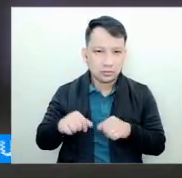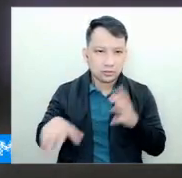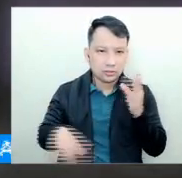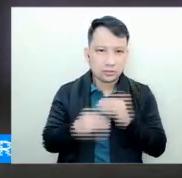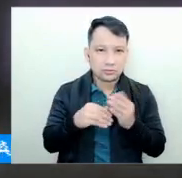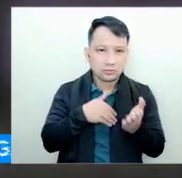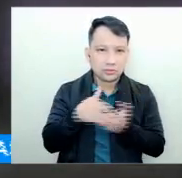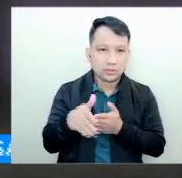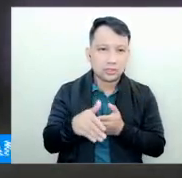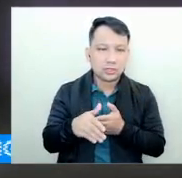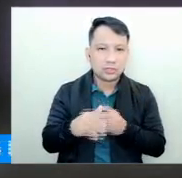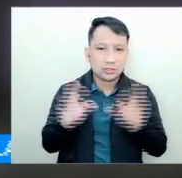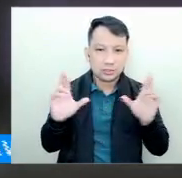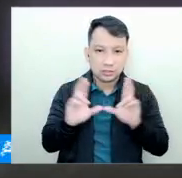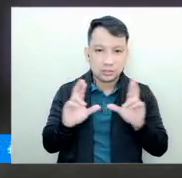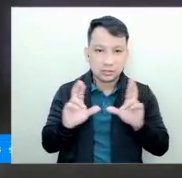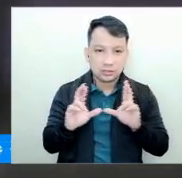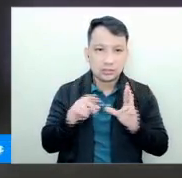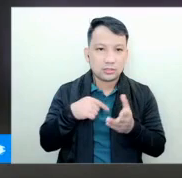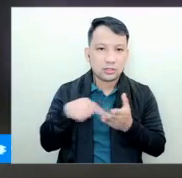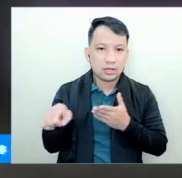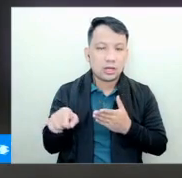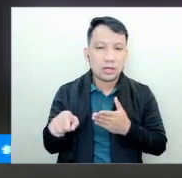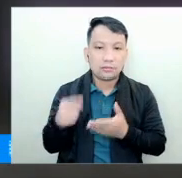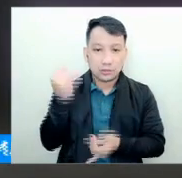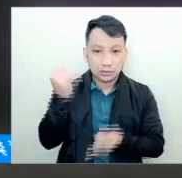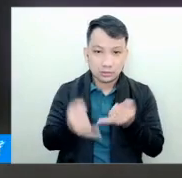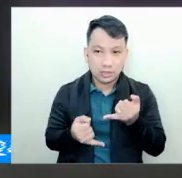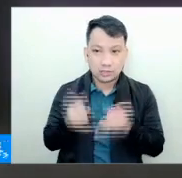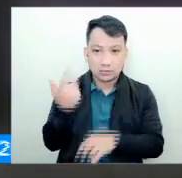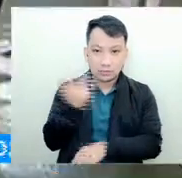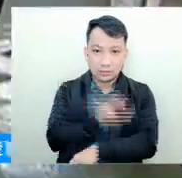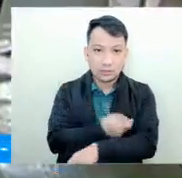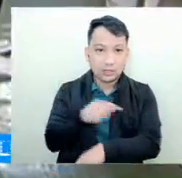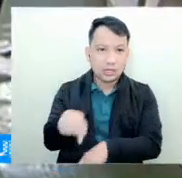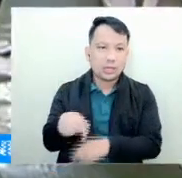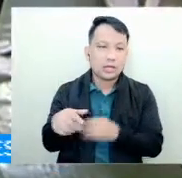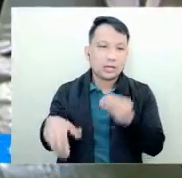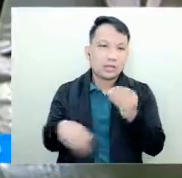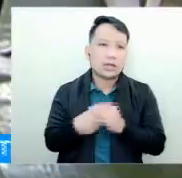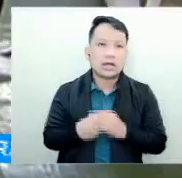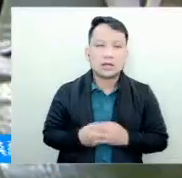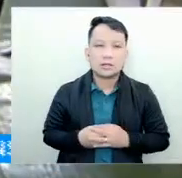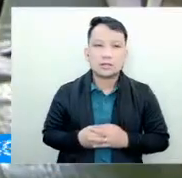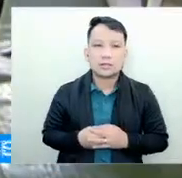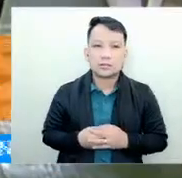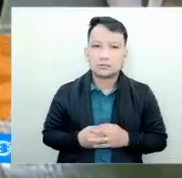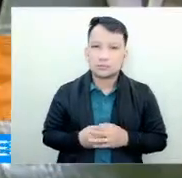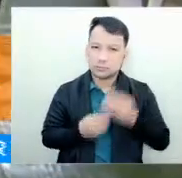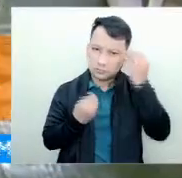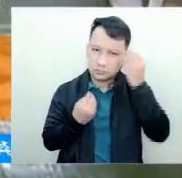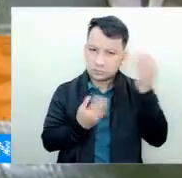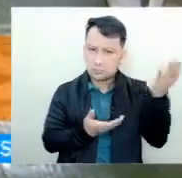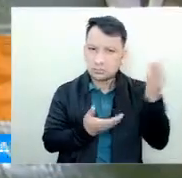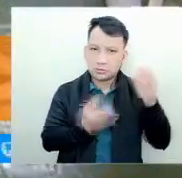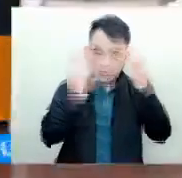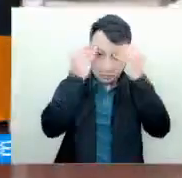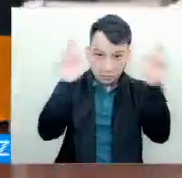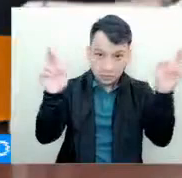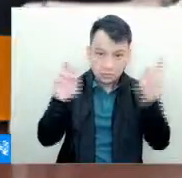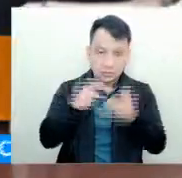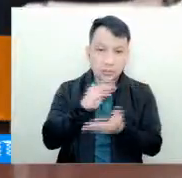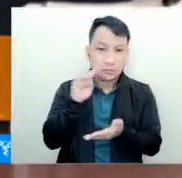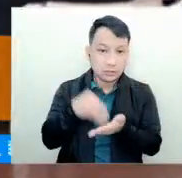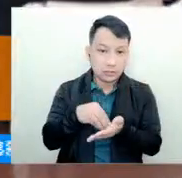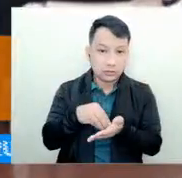screenshot ng resibo raw ng bayad ng huling bumili sa kanya ng slot. Nakarating na kay Mandaluyong Mayor Menchie Abalos